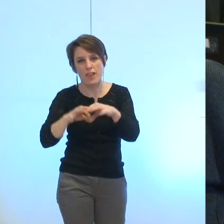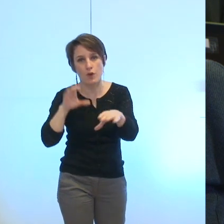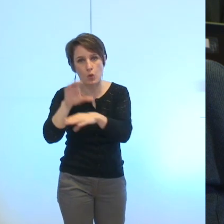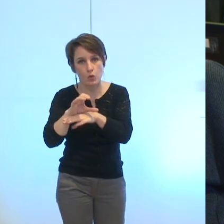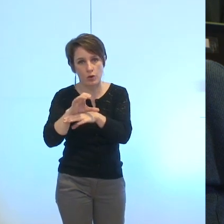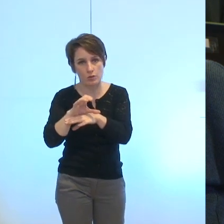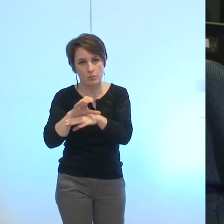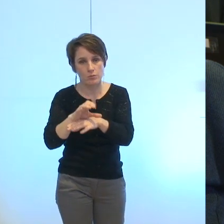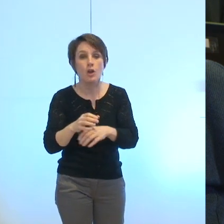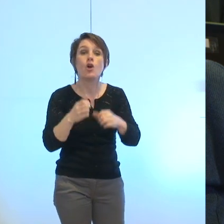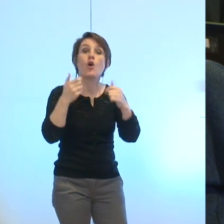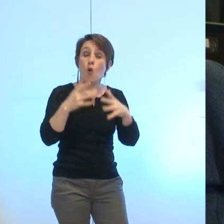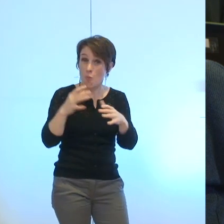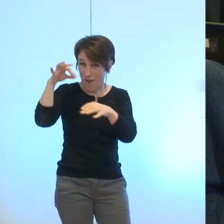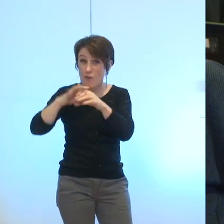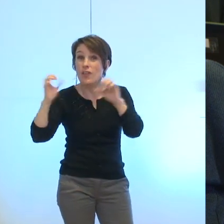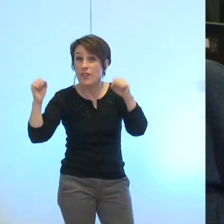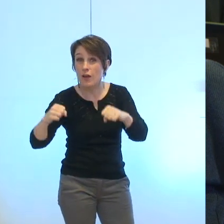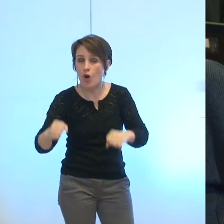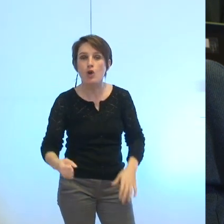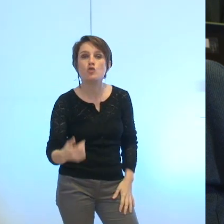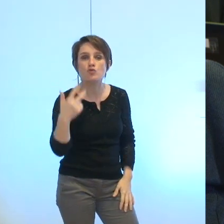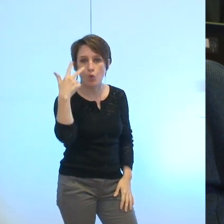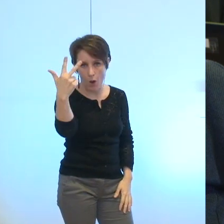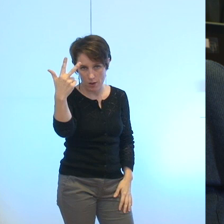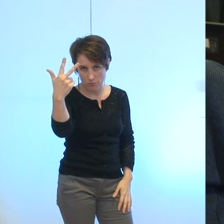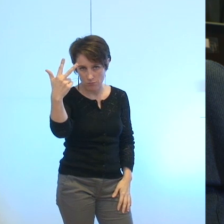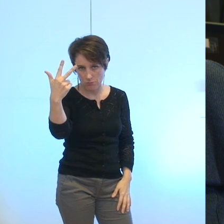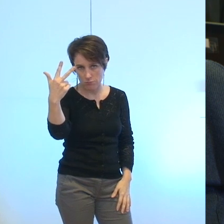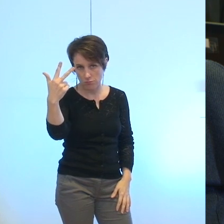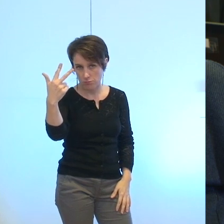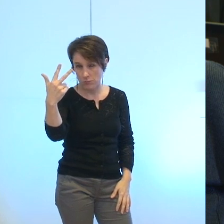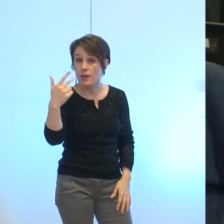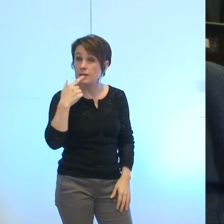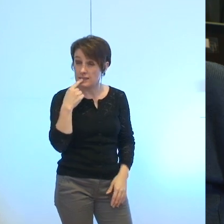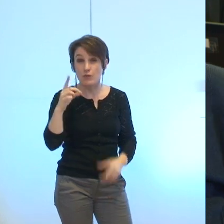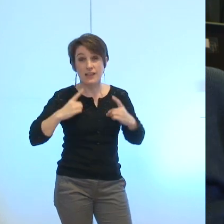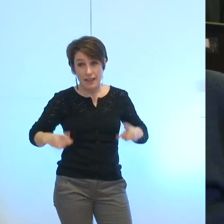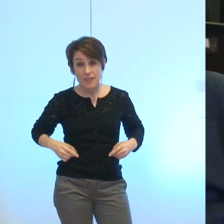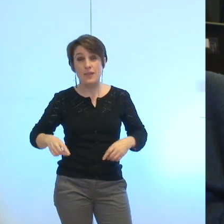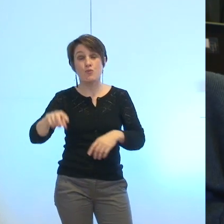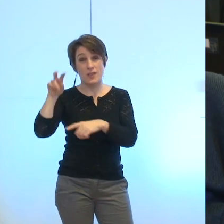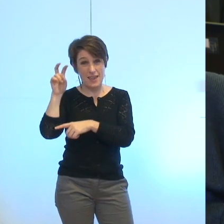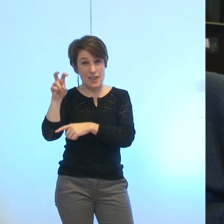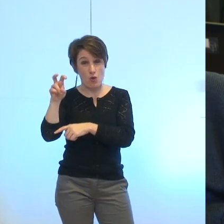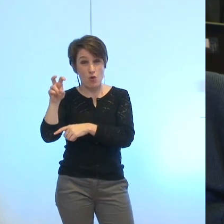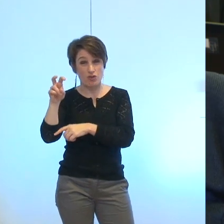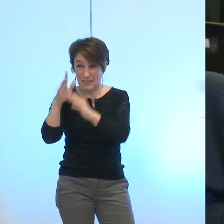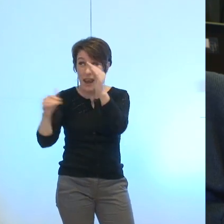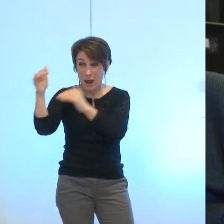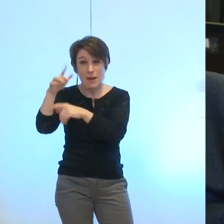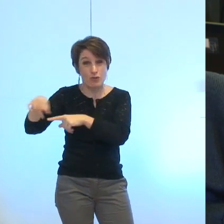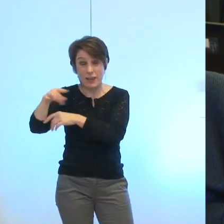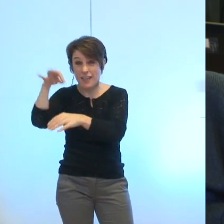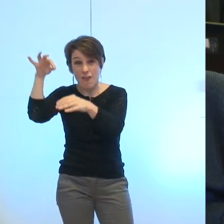approuvé d'ailleurs trois donc c'est-à-dire qu'il y a plus de députés d'Europe etologie les vert qui ont adopté le